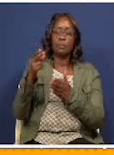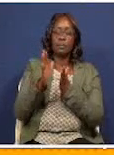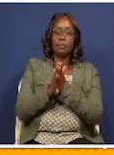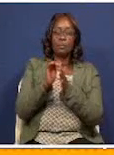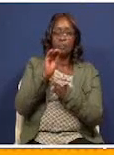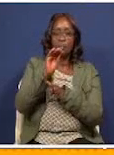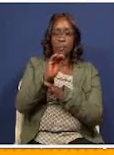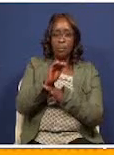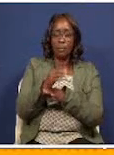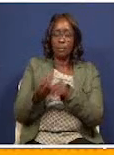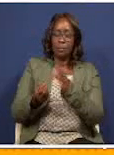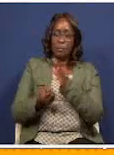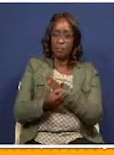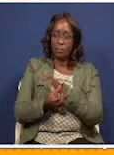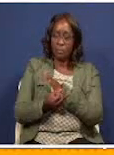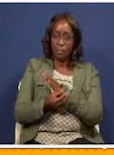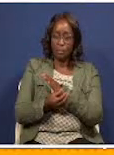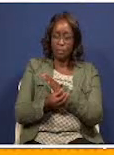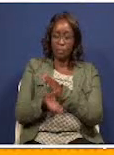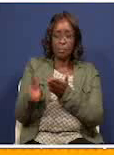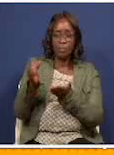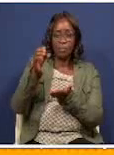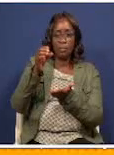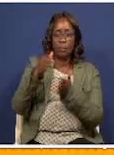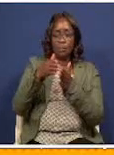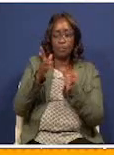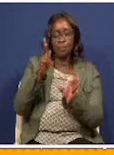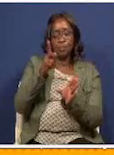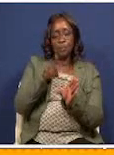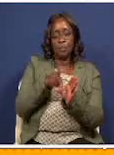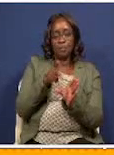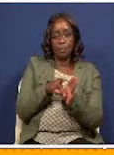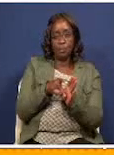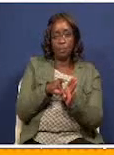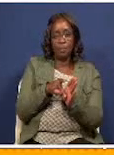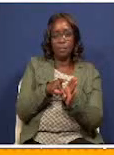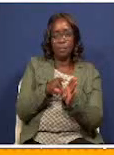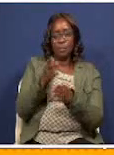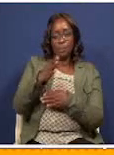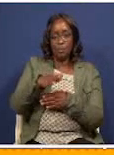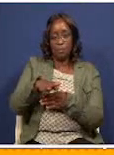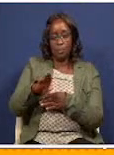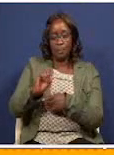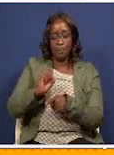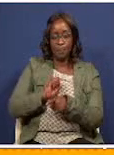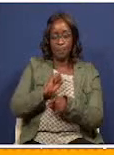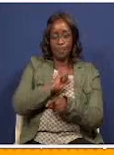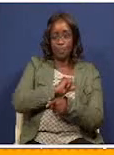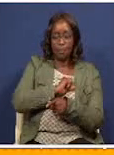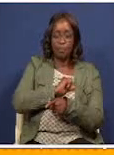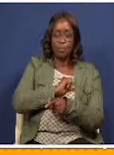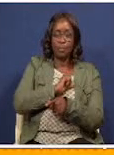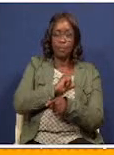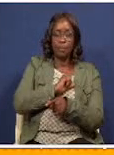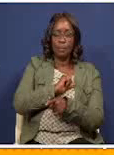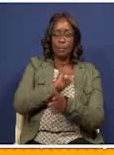ibarombete tariru wa mkuru kimanto mkuru kita ugambi bomu ingine na kuiganu ati ati kambunge nene na ya seneto ningwana indindura